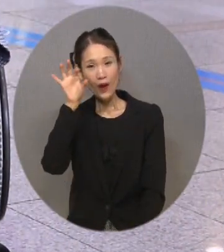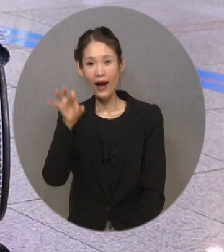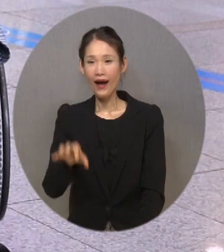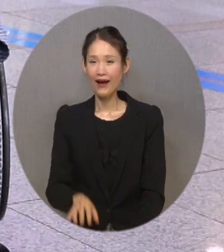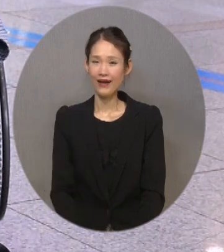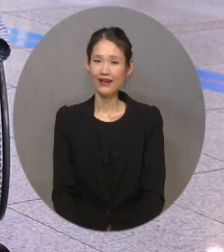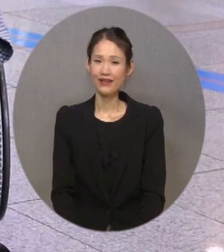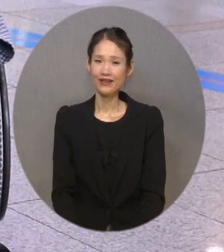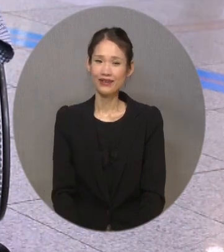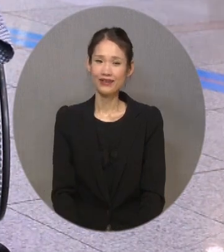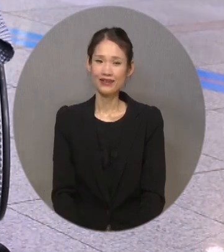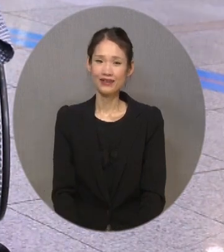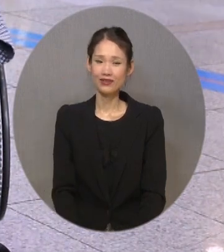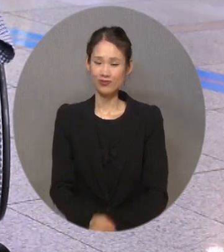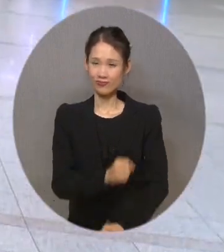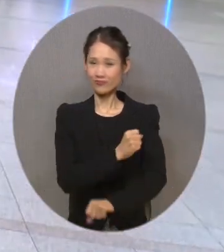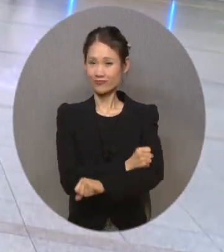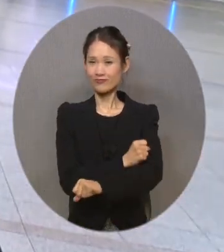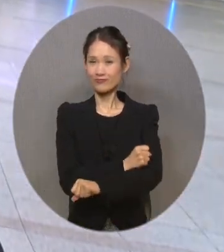아유. 아,